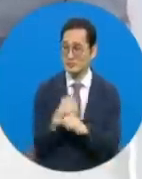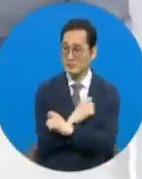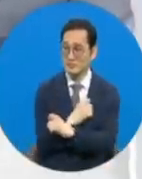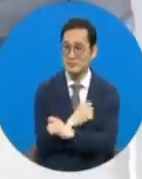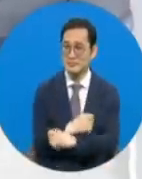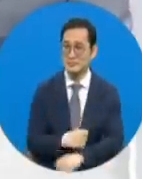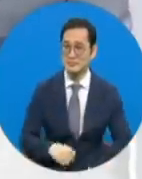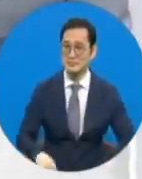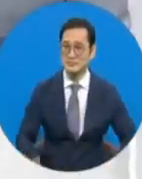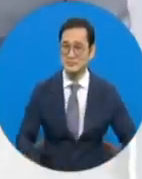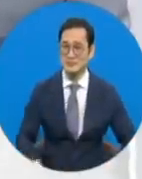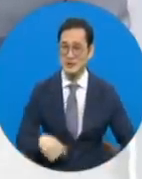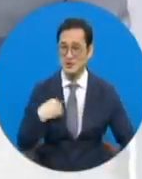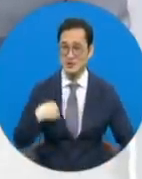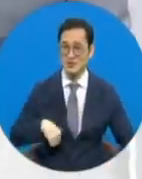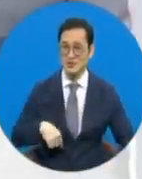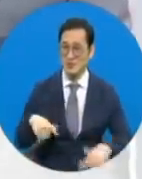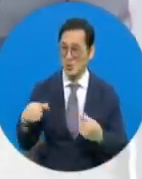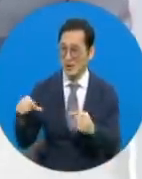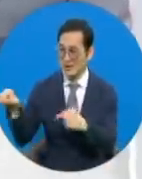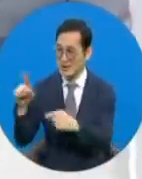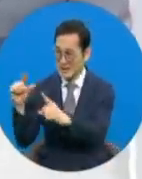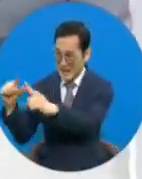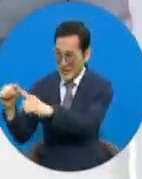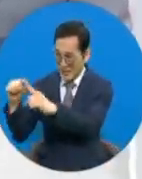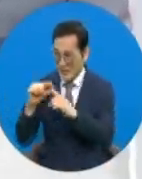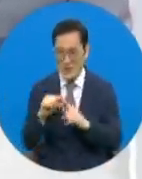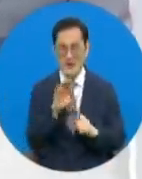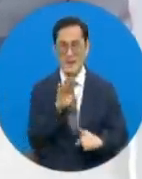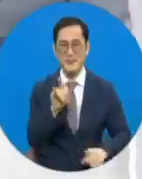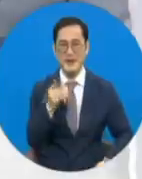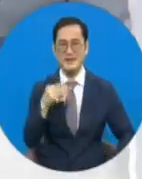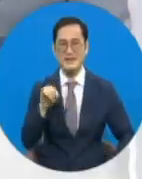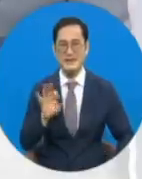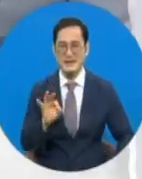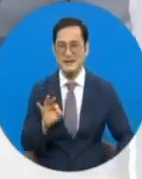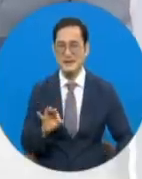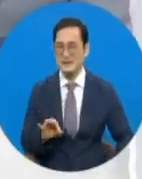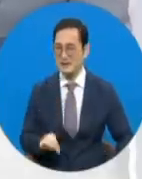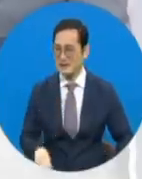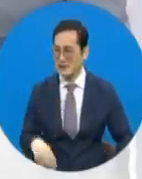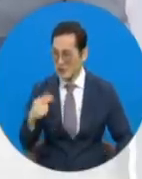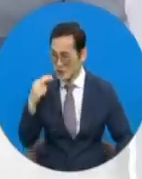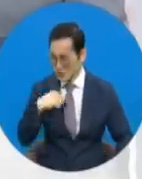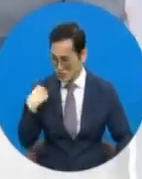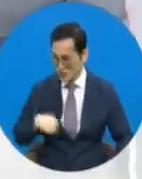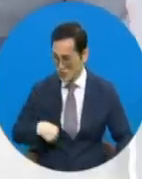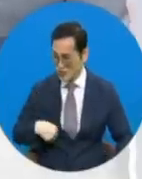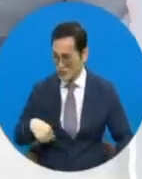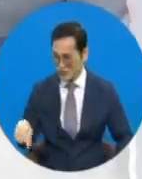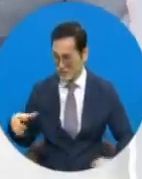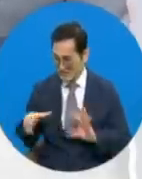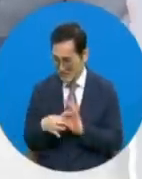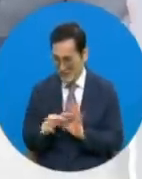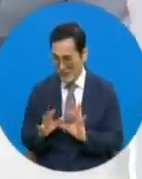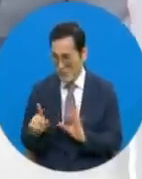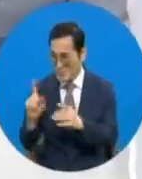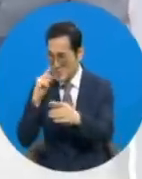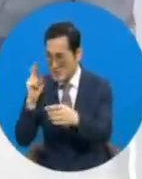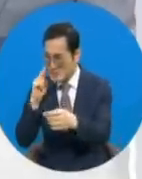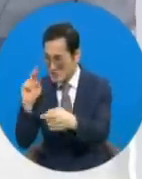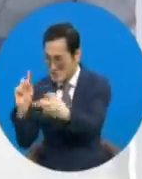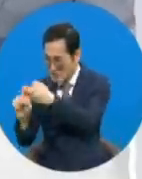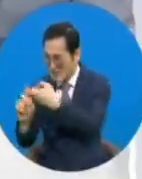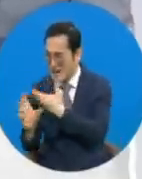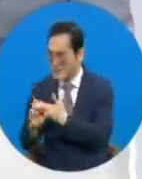빗대어서 말하자면 그 지금 윤석열 정부가 하는 미국에 대한 배팅 자체가 결과적으로는